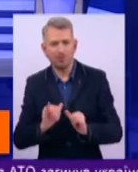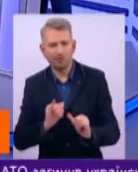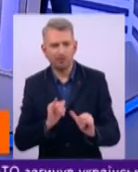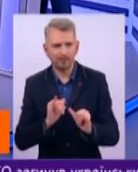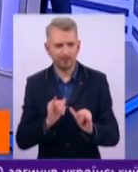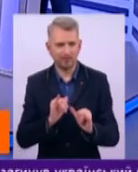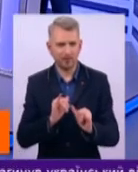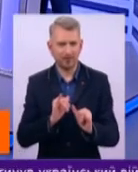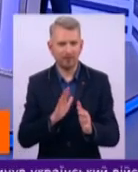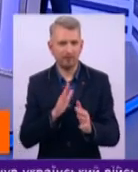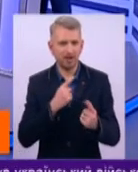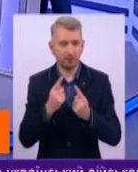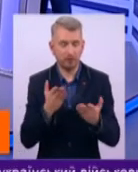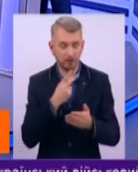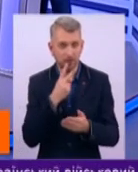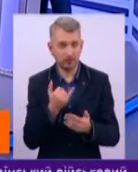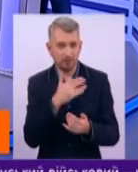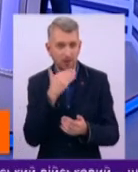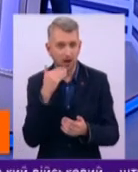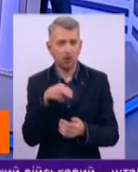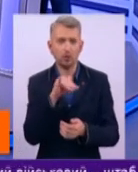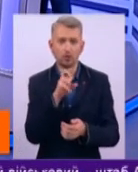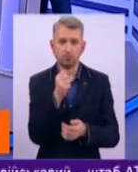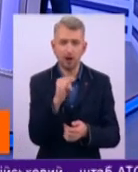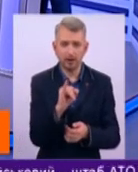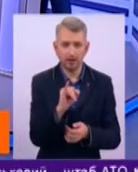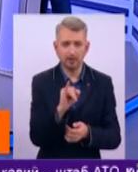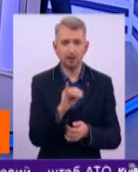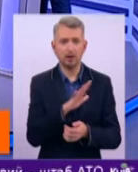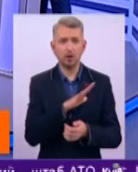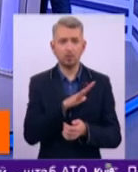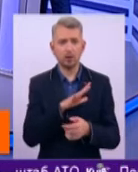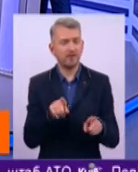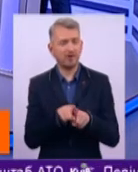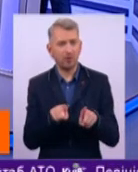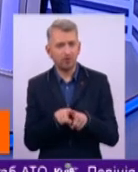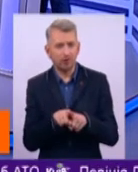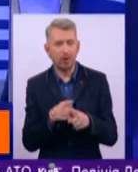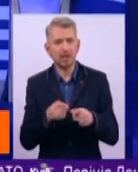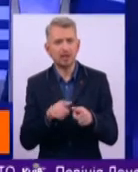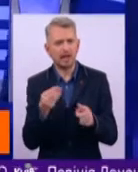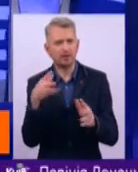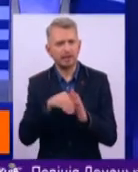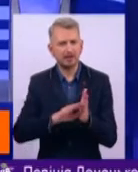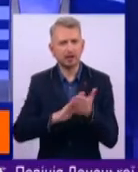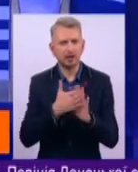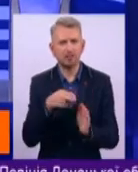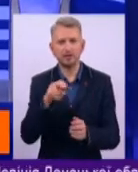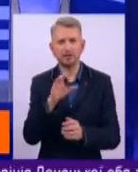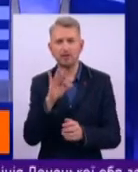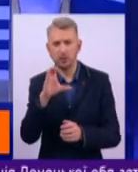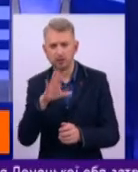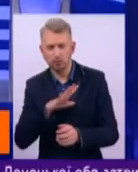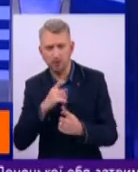перемовинах, яких ви бачите зараз багато. Дубаї були все одно так чи інакше, це інвестиційний клімат в Давосі були